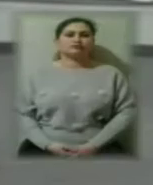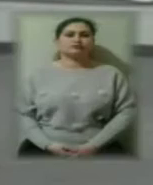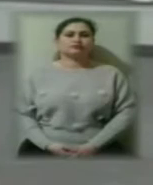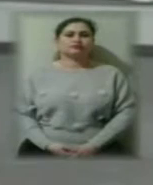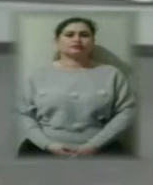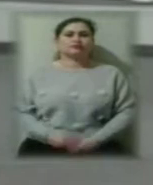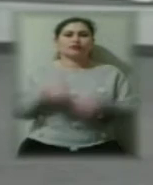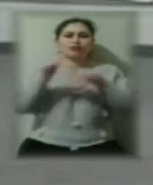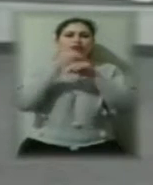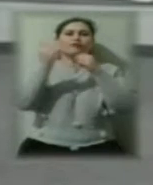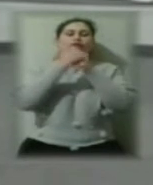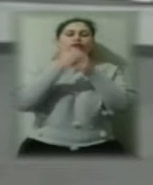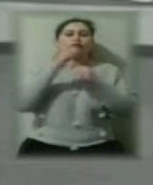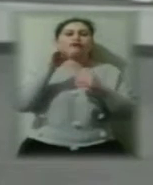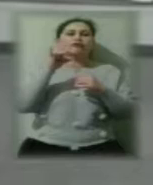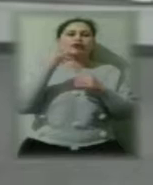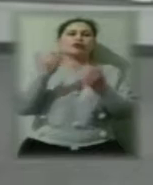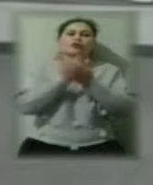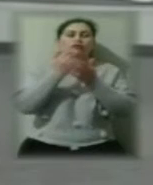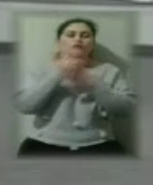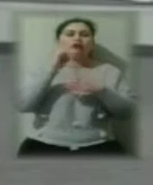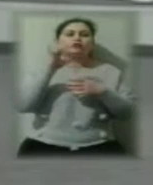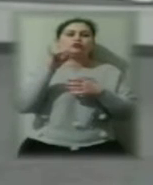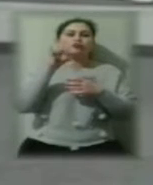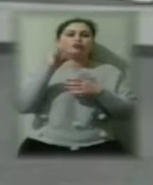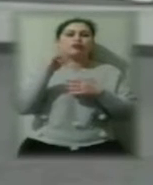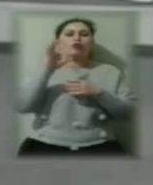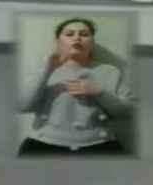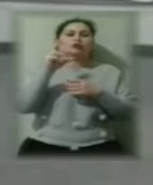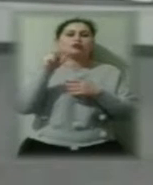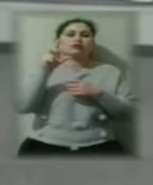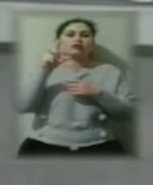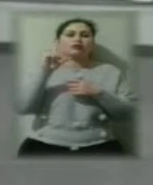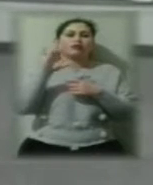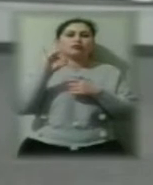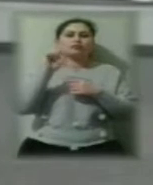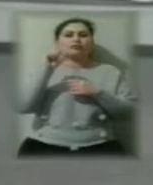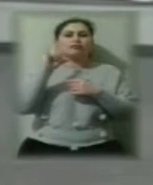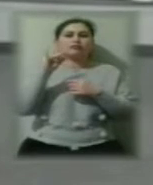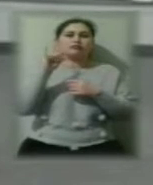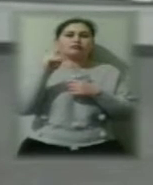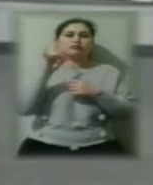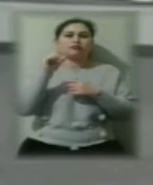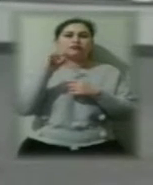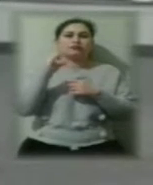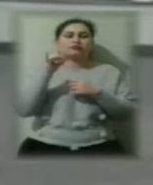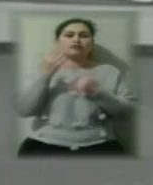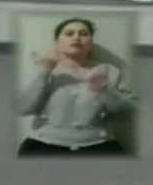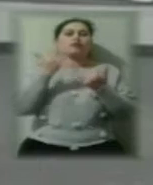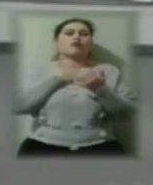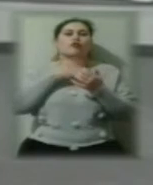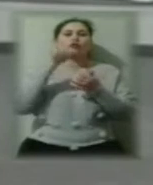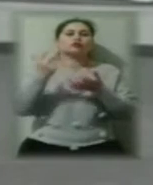Добрий вечір. В ефірі новини на Суспільному. В студії Оксана Хлібос, Сурда Парекла та Ліна Краєвська. Наші кореспонденти підготували випуск новин